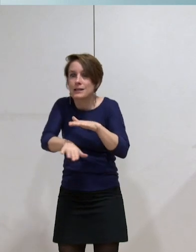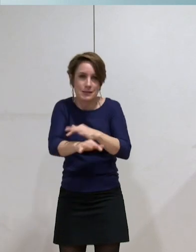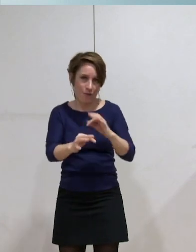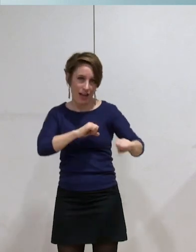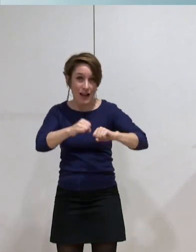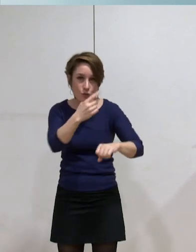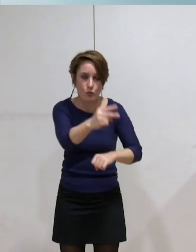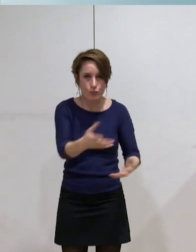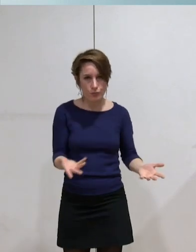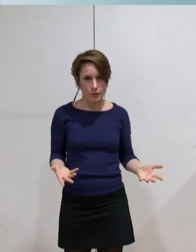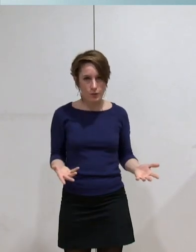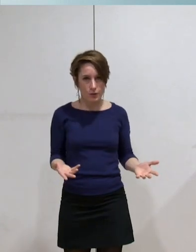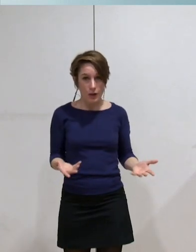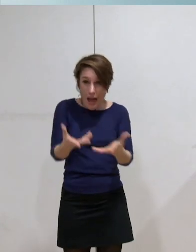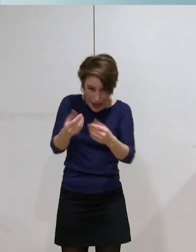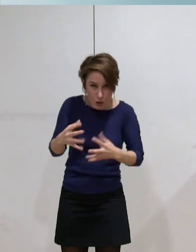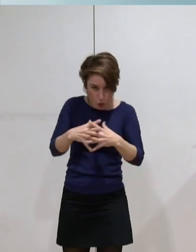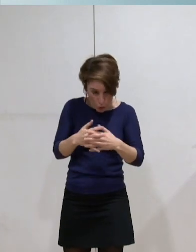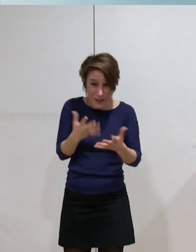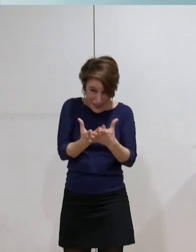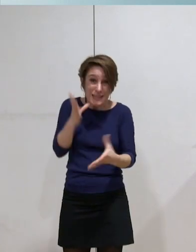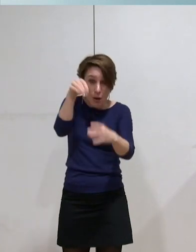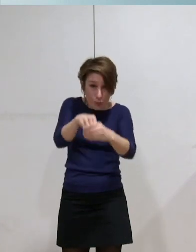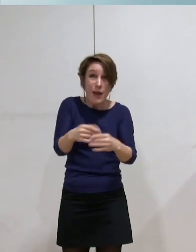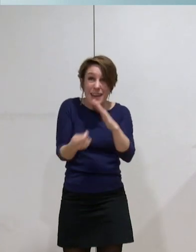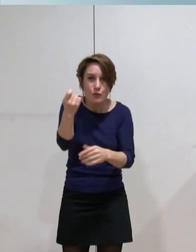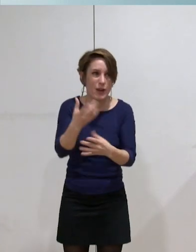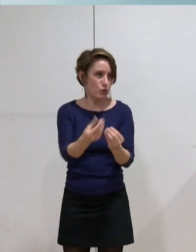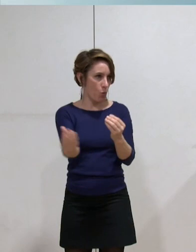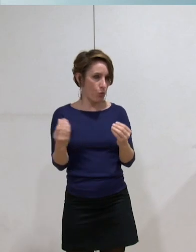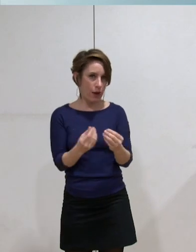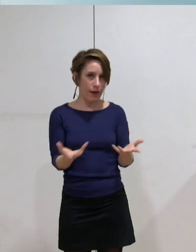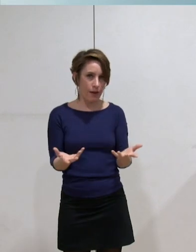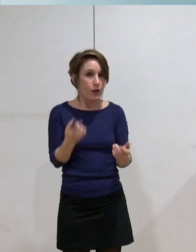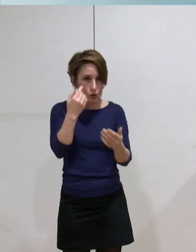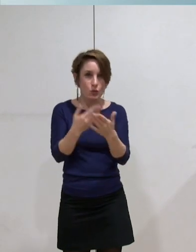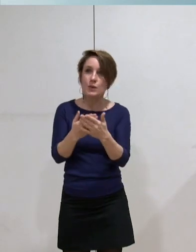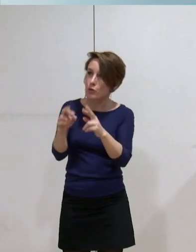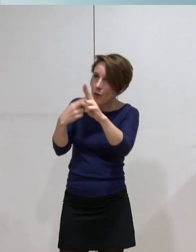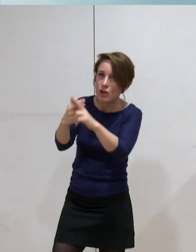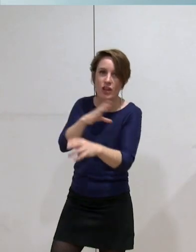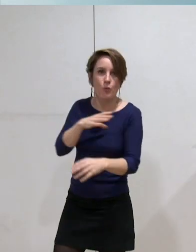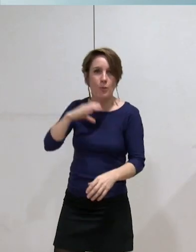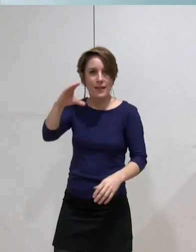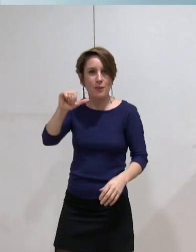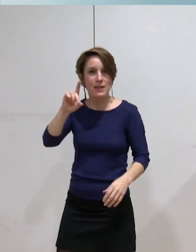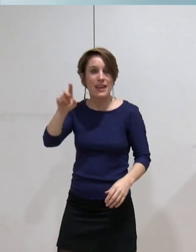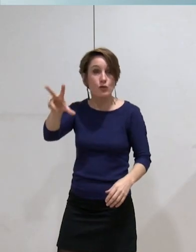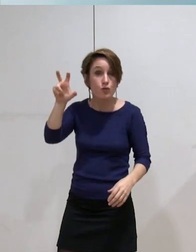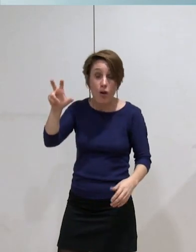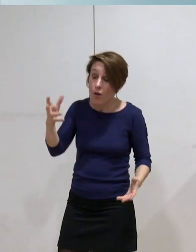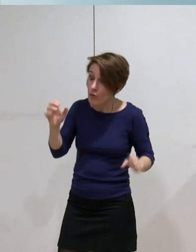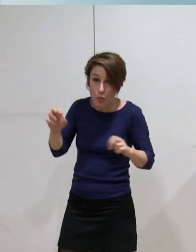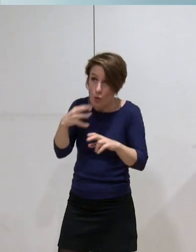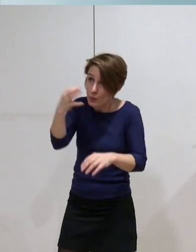action y compris quand elles font de l'accueil de loisirs d'où le fait de dire à Madame Cadou que bah non on n'est pas tout à fait